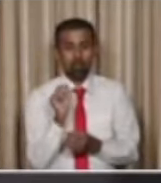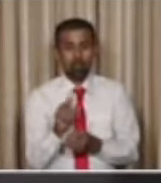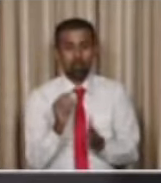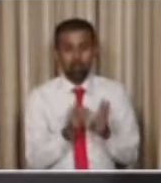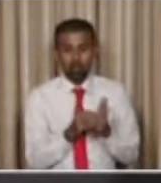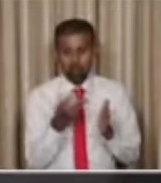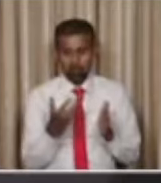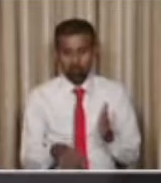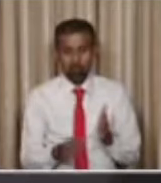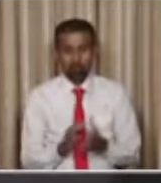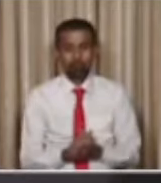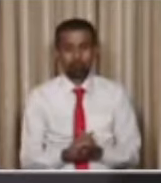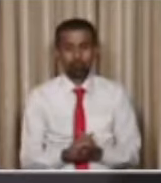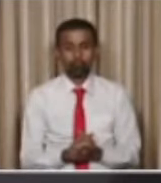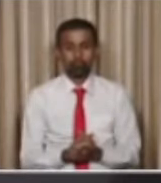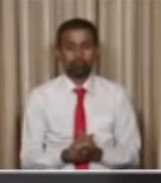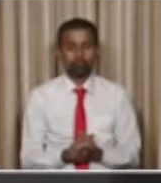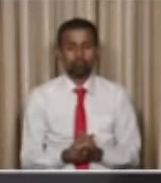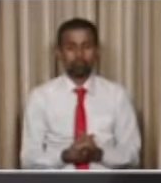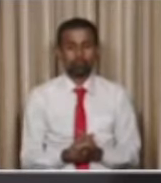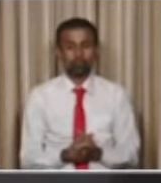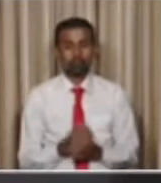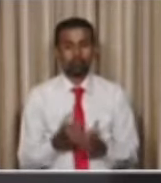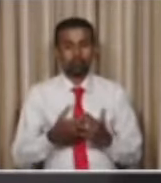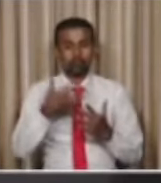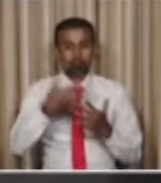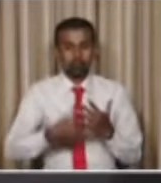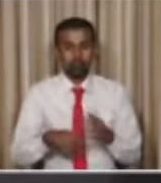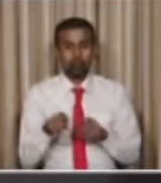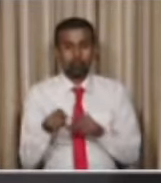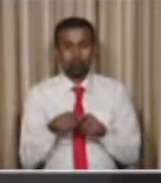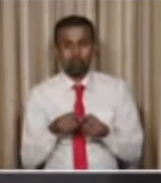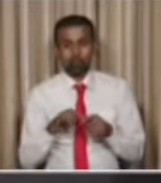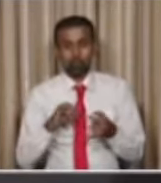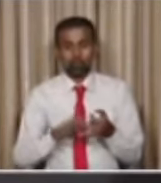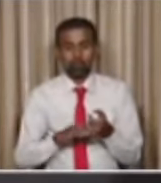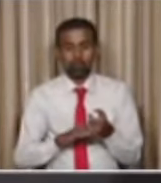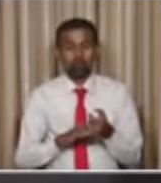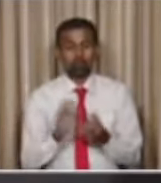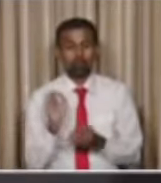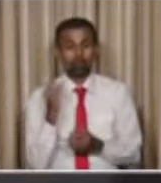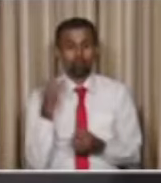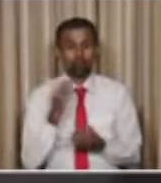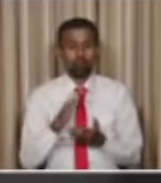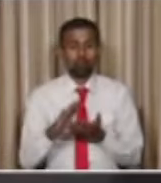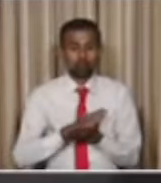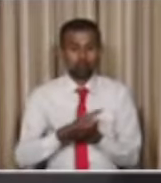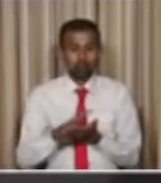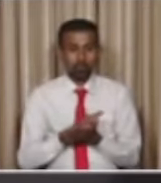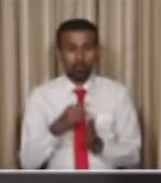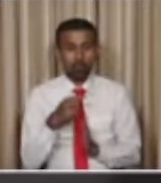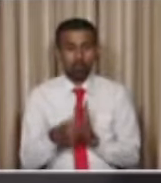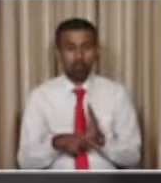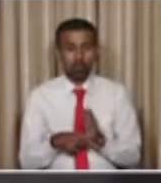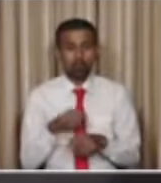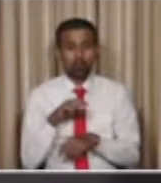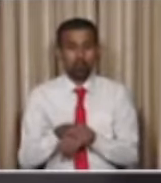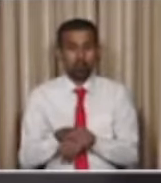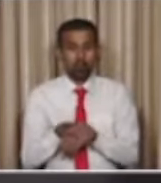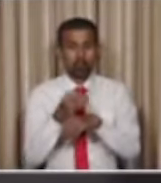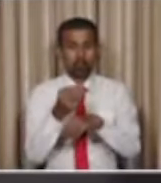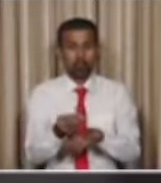මෙම වාර්තාව පෙන්වා දෙනවා. එම වාර්තාව අනුව සුවසැරිය ගිලන් රථ සේවාව මෙරටට හඳුන්වා